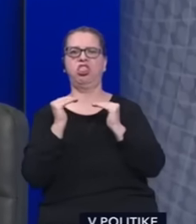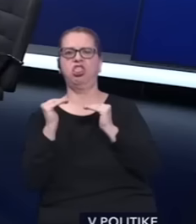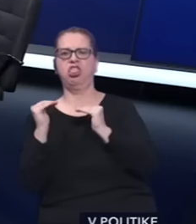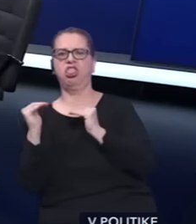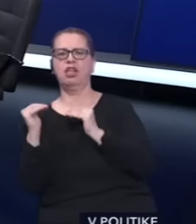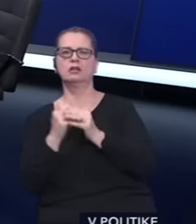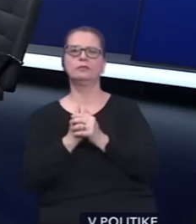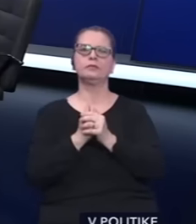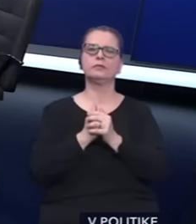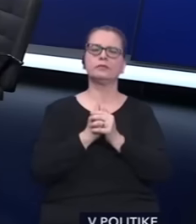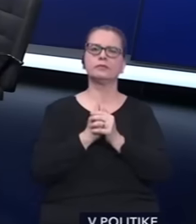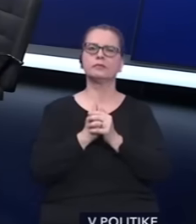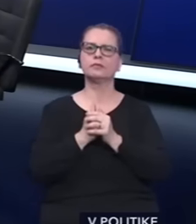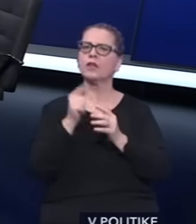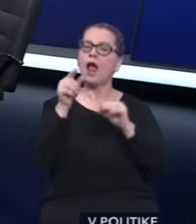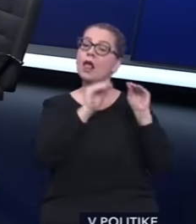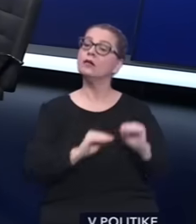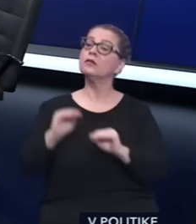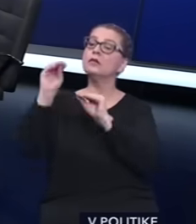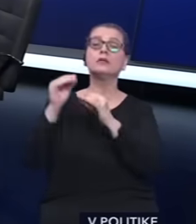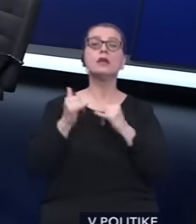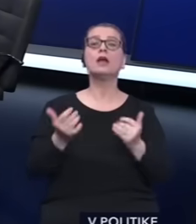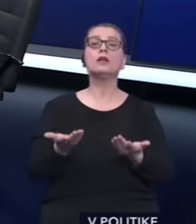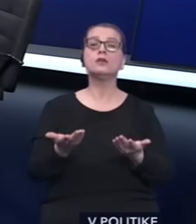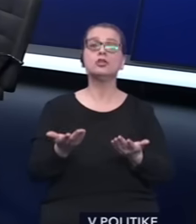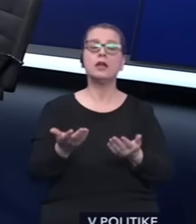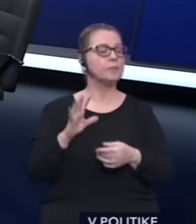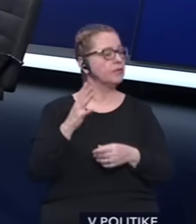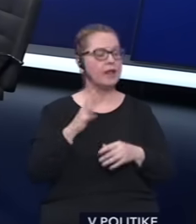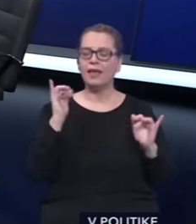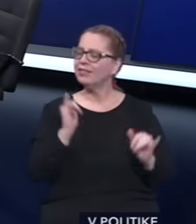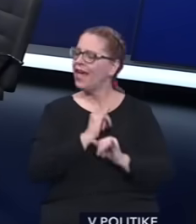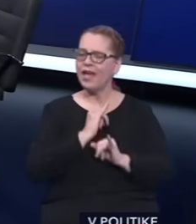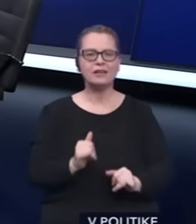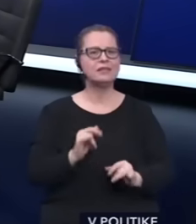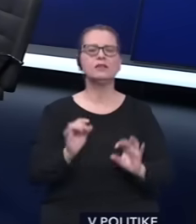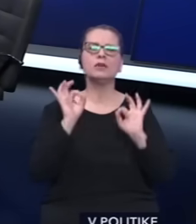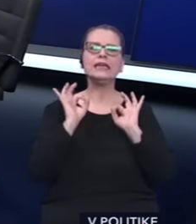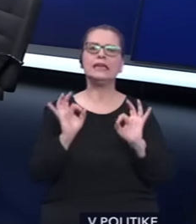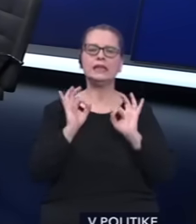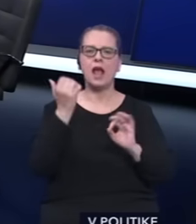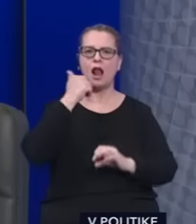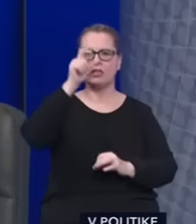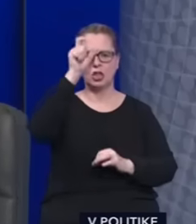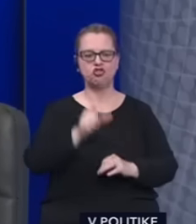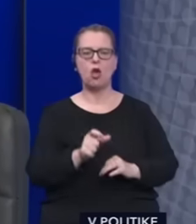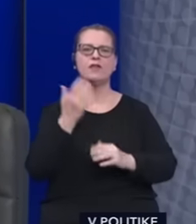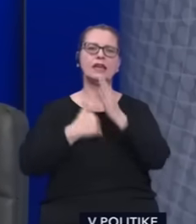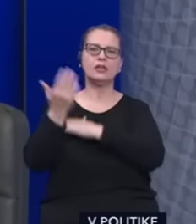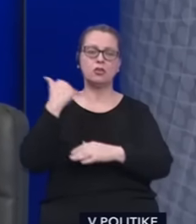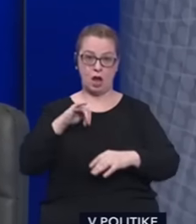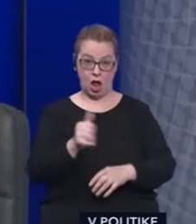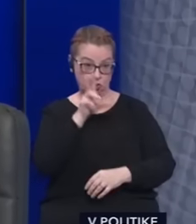domácich aspektoch. Ale ja hovorím, že na zahraničnú politiku. Neexistuje ideálny človek v histórii. Aj od Gustava Husáka sa je čo učiť.